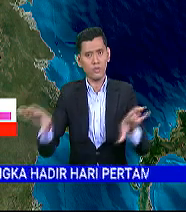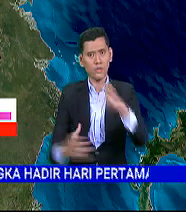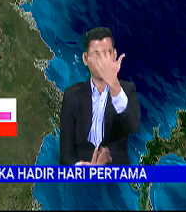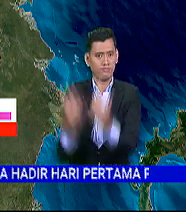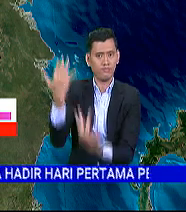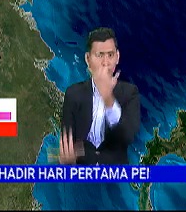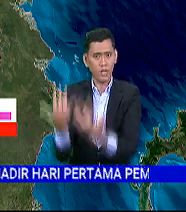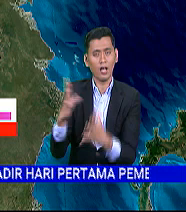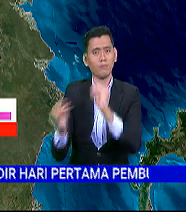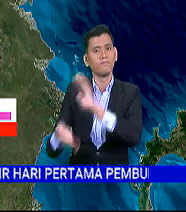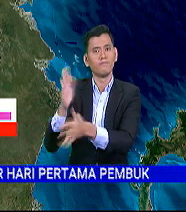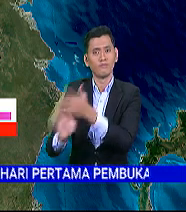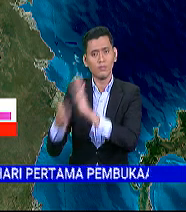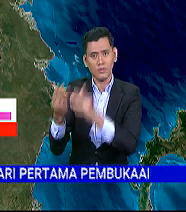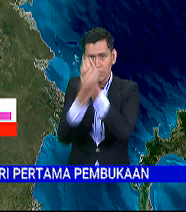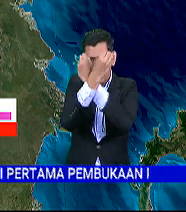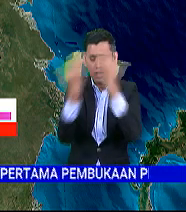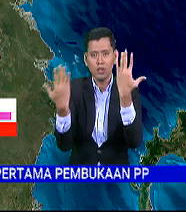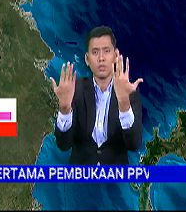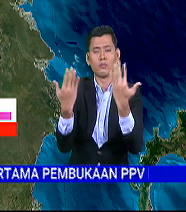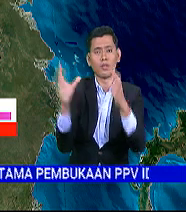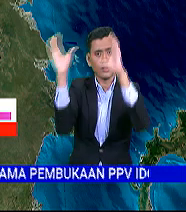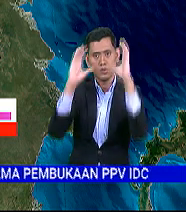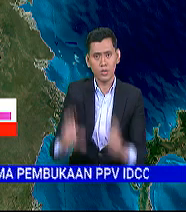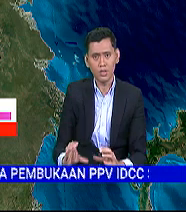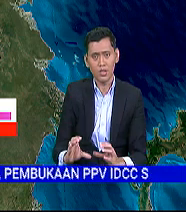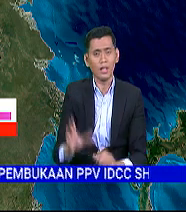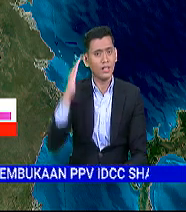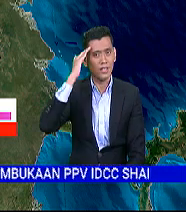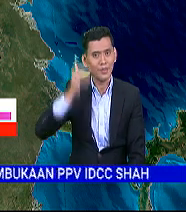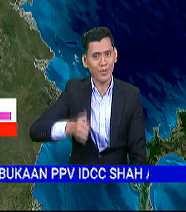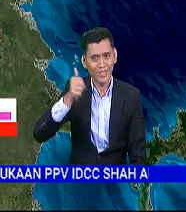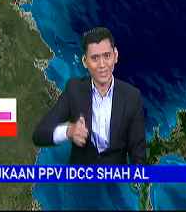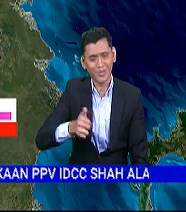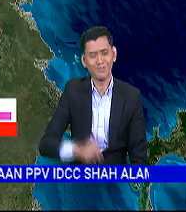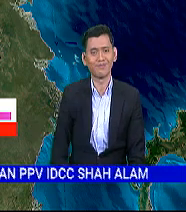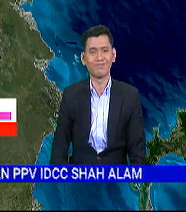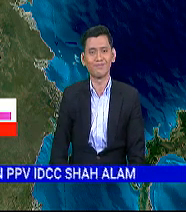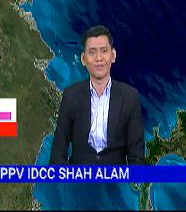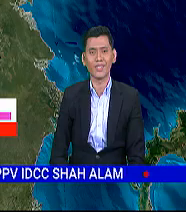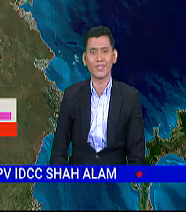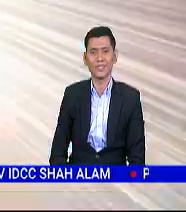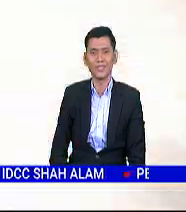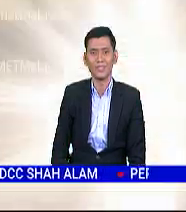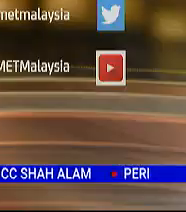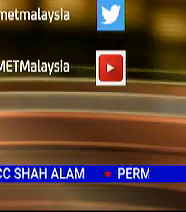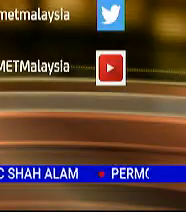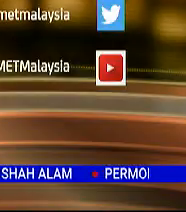terbuka. Sekian saja info cuaca pada petang ini. Saya Azirah Samsudin. Assalamualaikum.